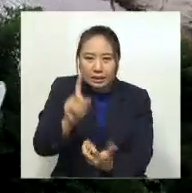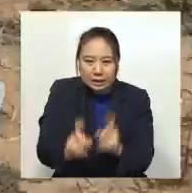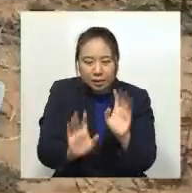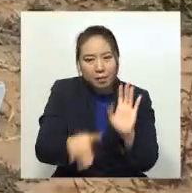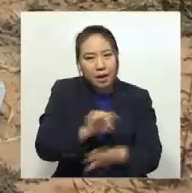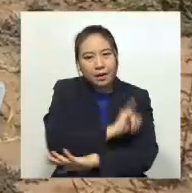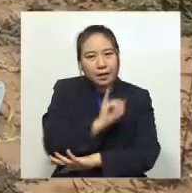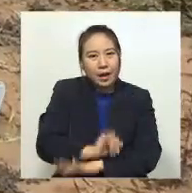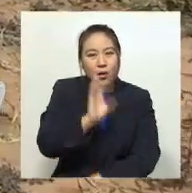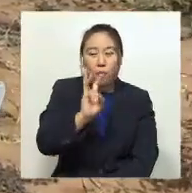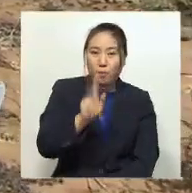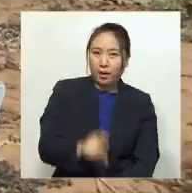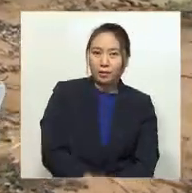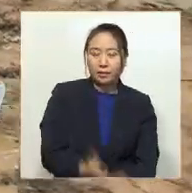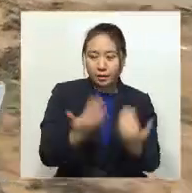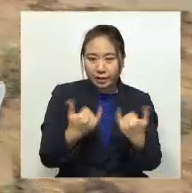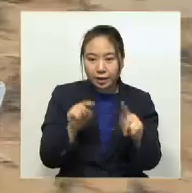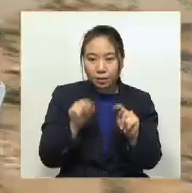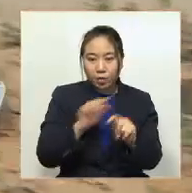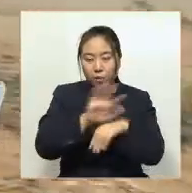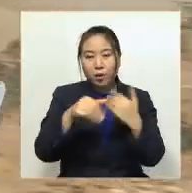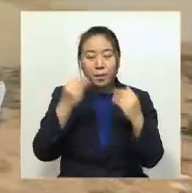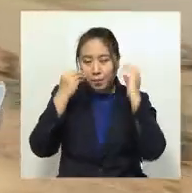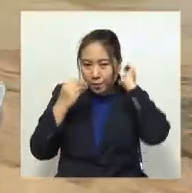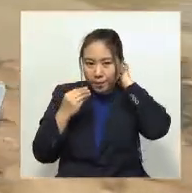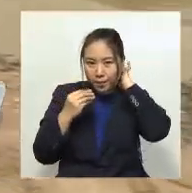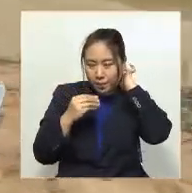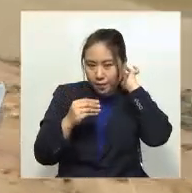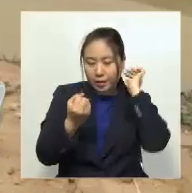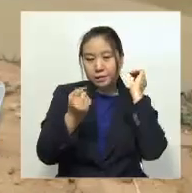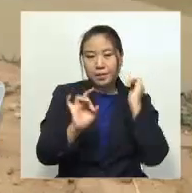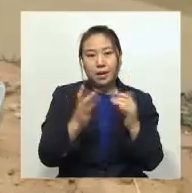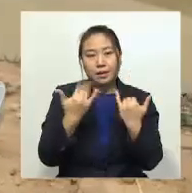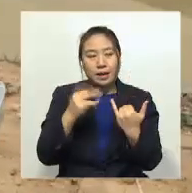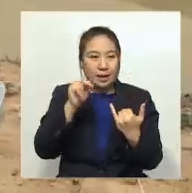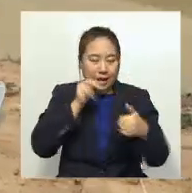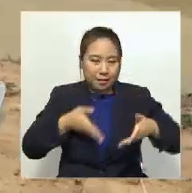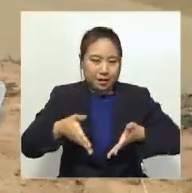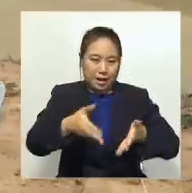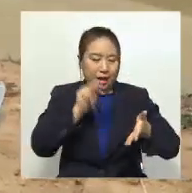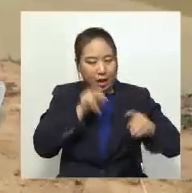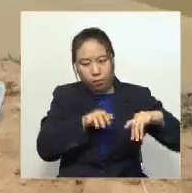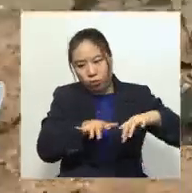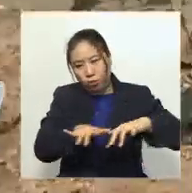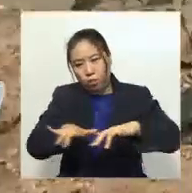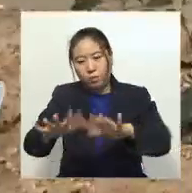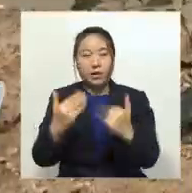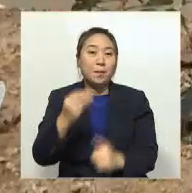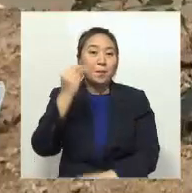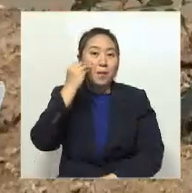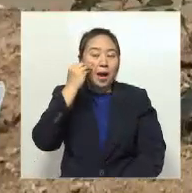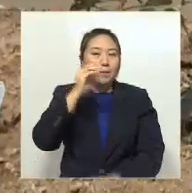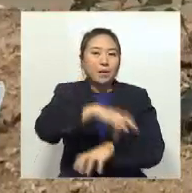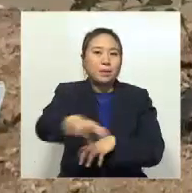ไร่สำหรับพื้นที่ตำบลวังหลวงมีทั้งหมด18หมู่บ้านถูกน้ำจากลำน้ำยังหลากท่วมทั้งหมดส่วนบ้านเรือนประชาชน